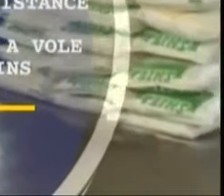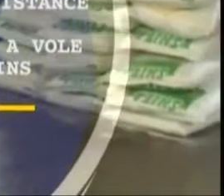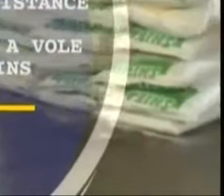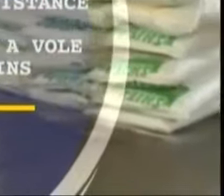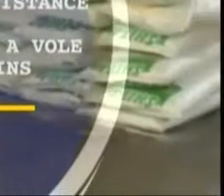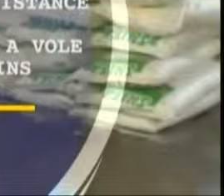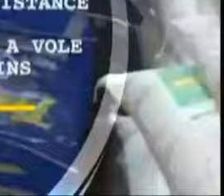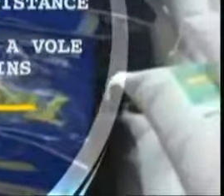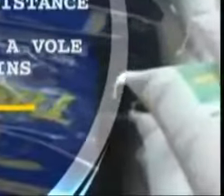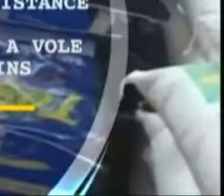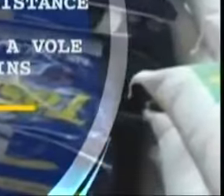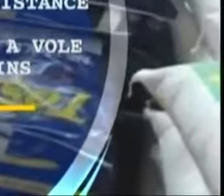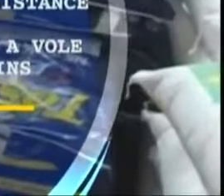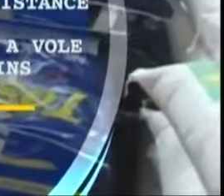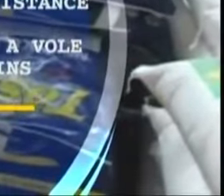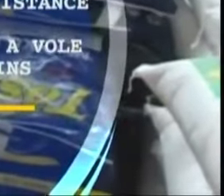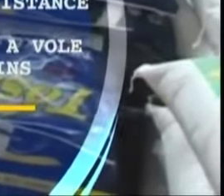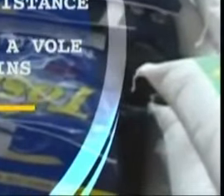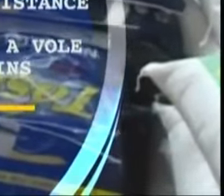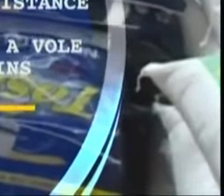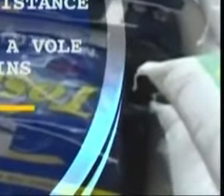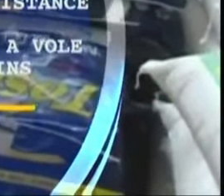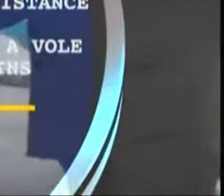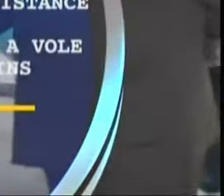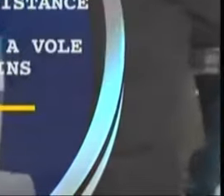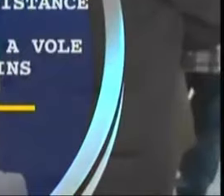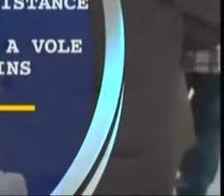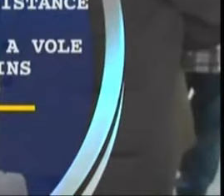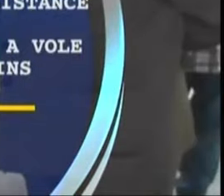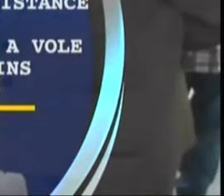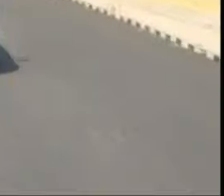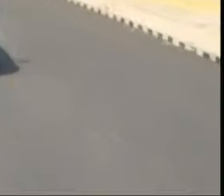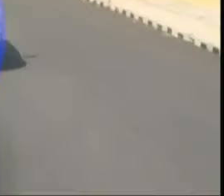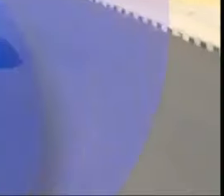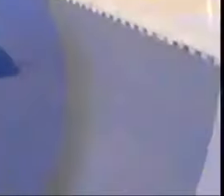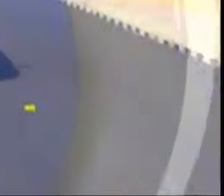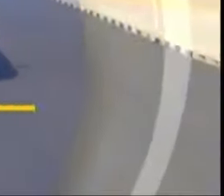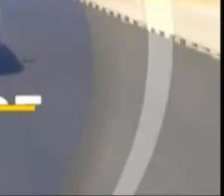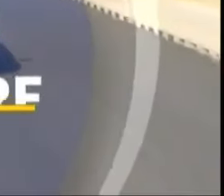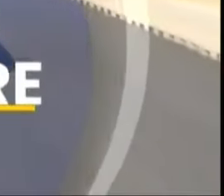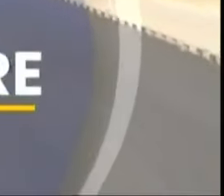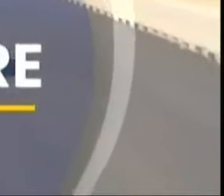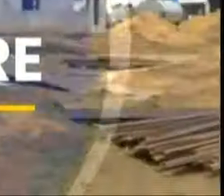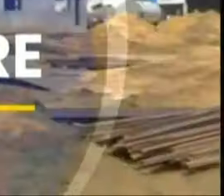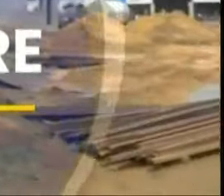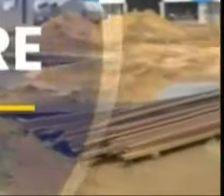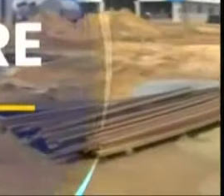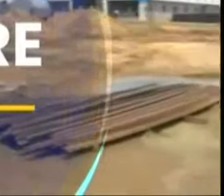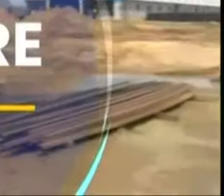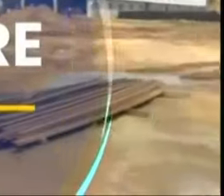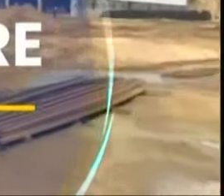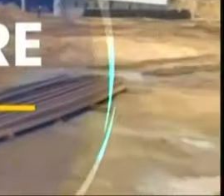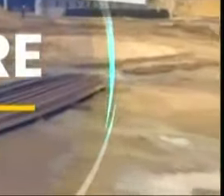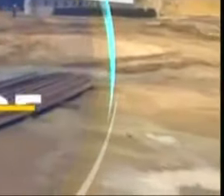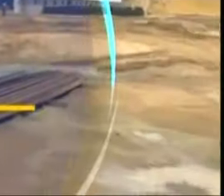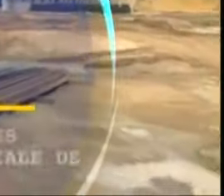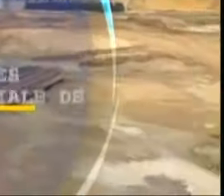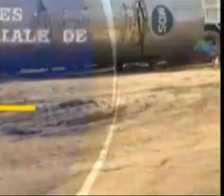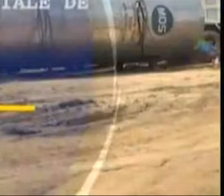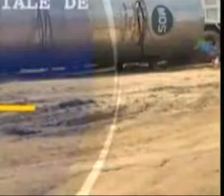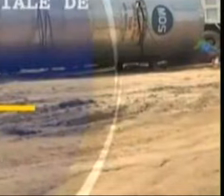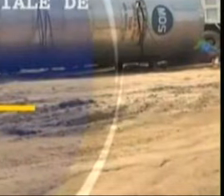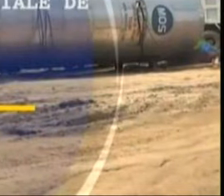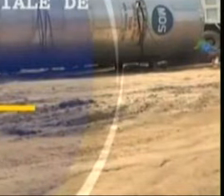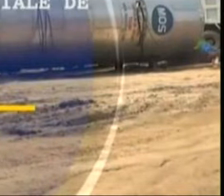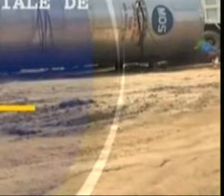cadre d'Addis Abeba. Les détails dans ce journal. Alors que la zone économique spéciale de Maluku offre les premières